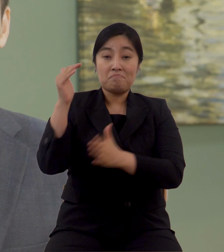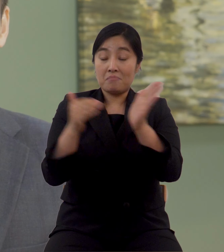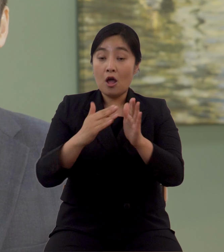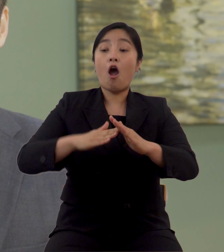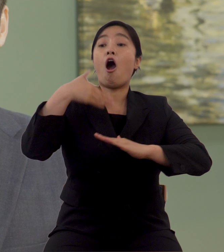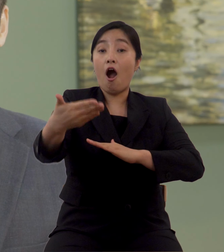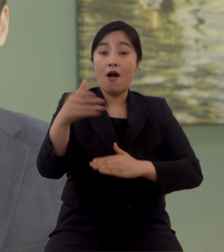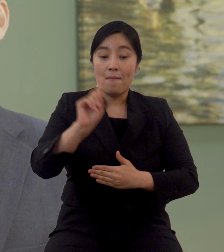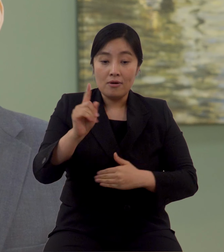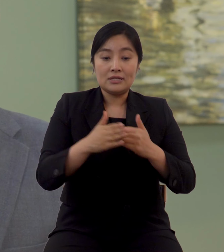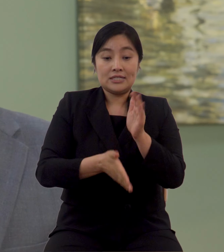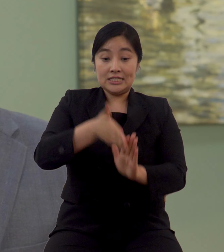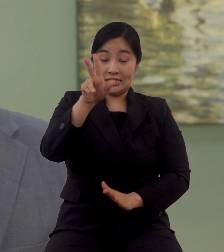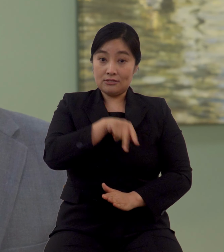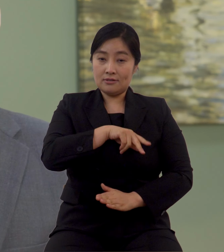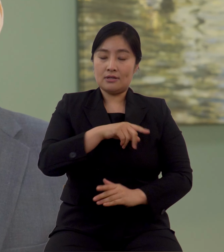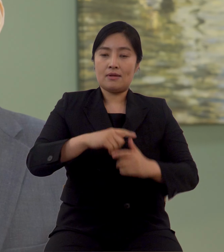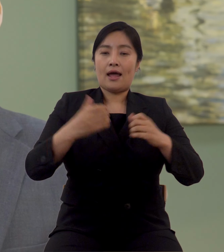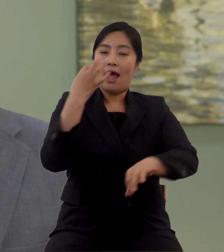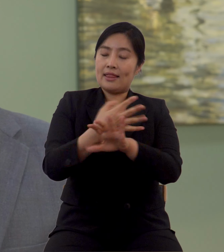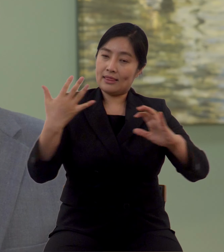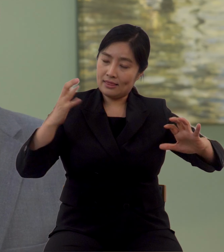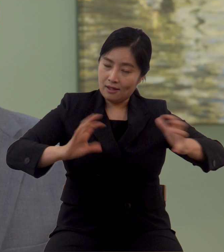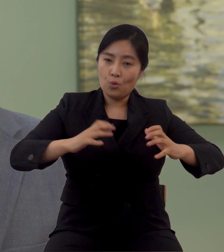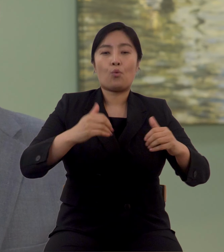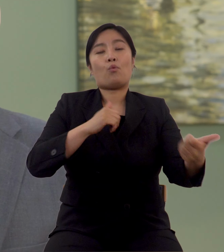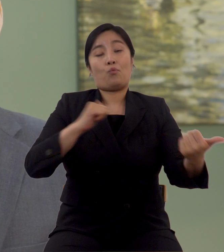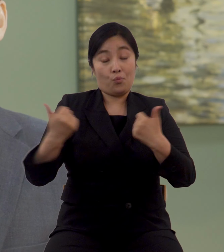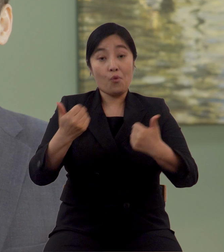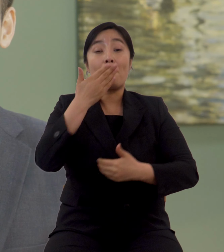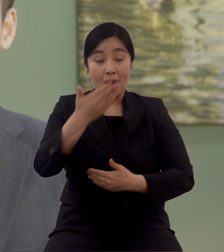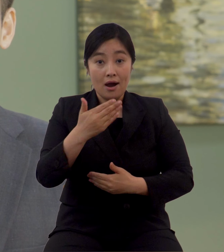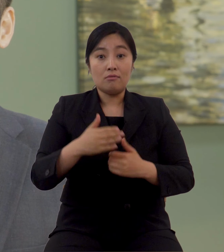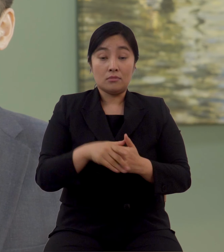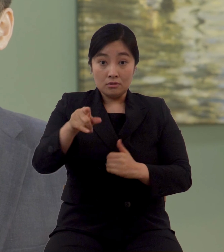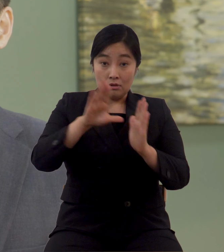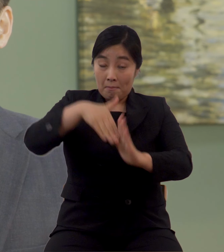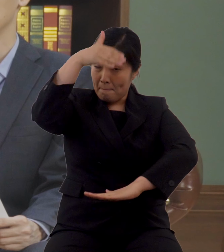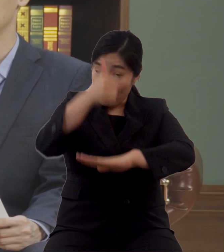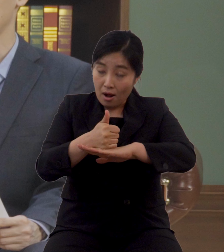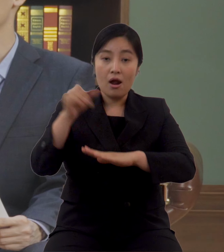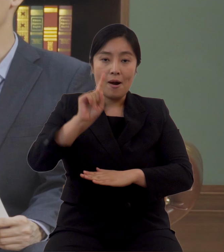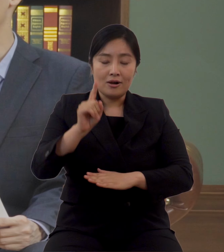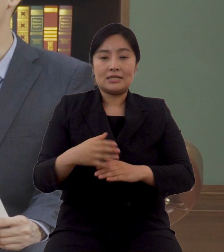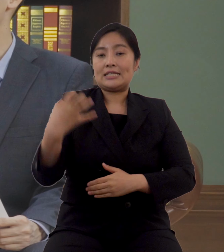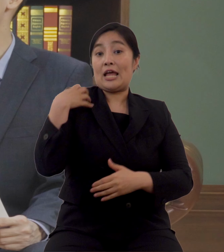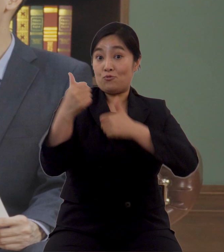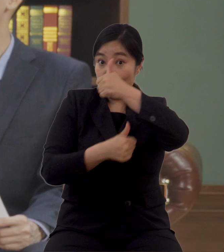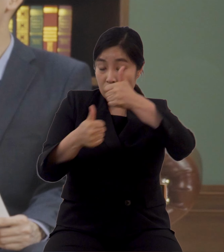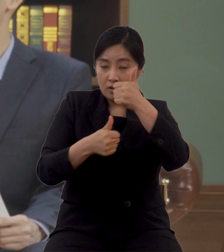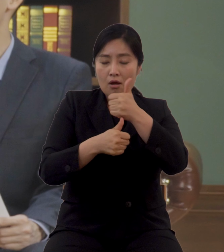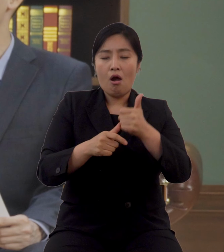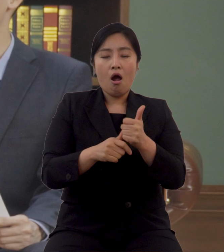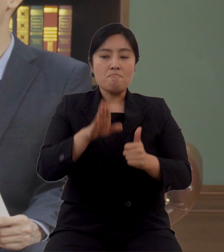더 나아가서는 어떤 시의원 명의의 간담회나 토론회를 할 수도 있습니다. 그렇다고 하더라도 결국은 이 상임위원회에서